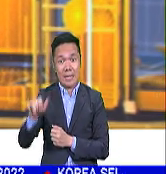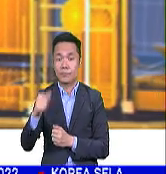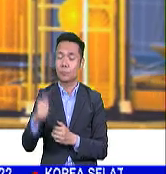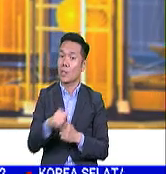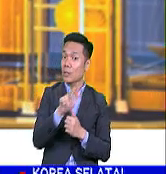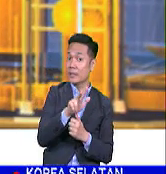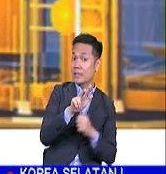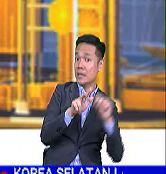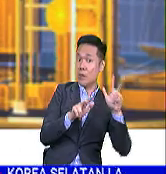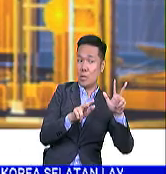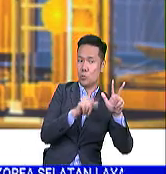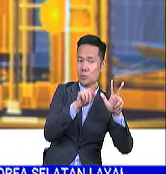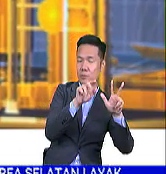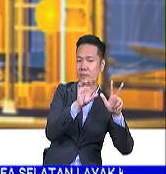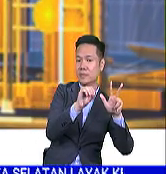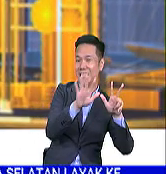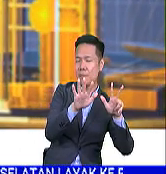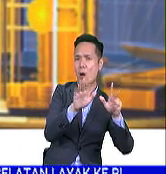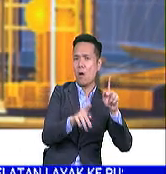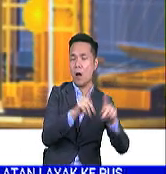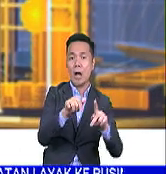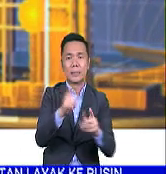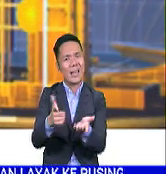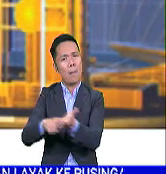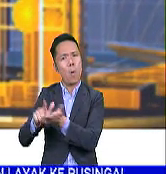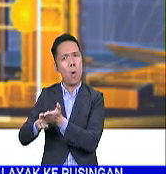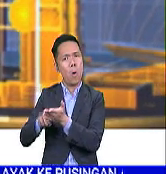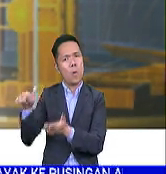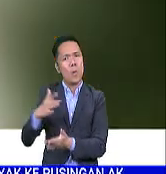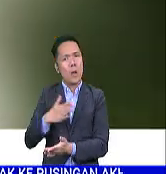menerima 305 laporan daripada mangsa kejadian.